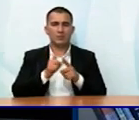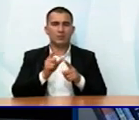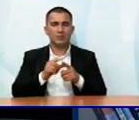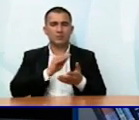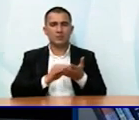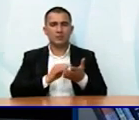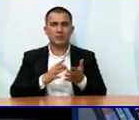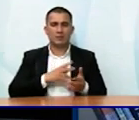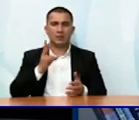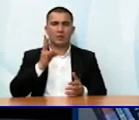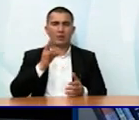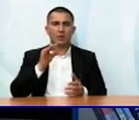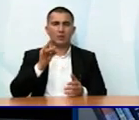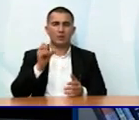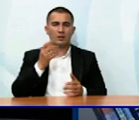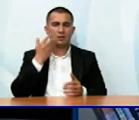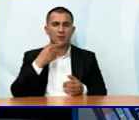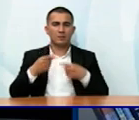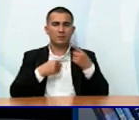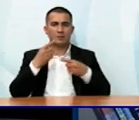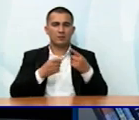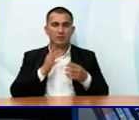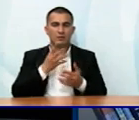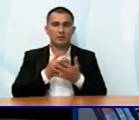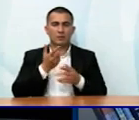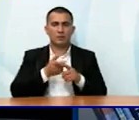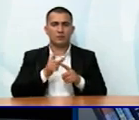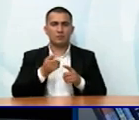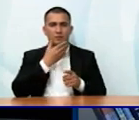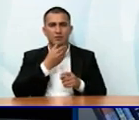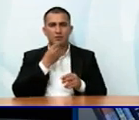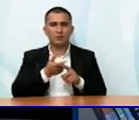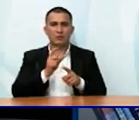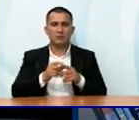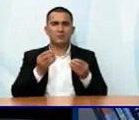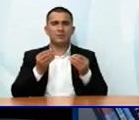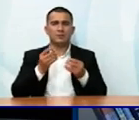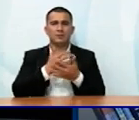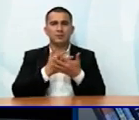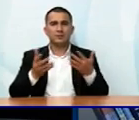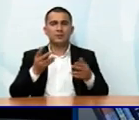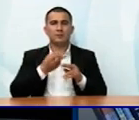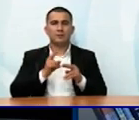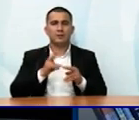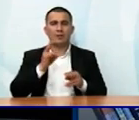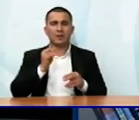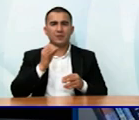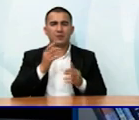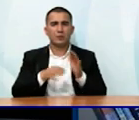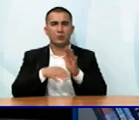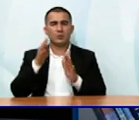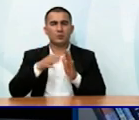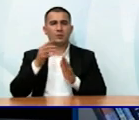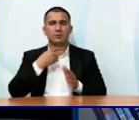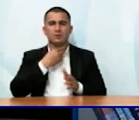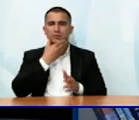doim Nodira deganda eng go'zal nafis she'riyatning muallifi bo'lgan, nafis she'riyatning egasi bo'lgan